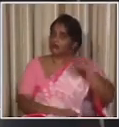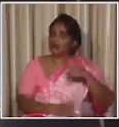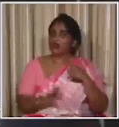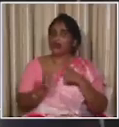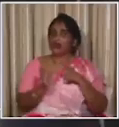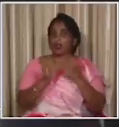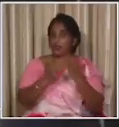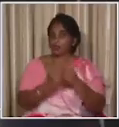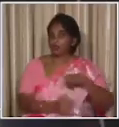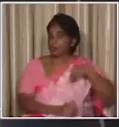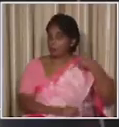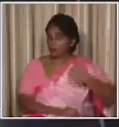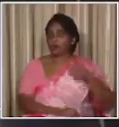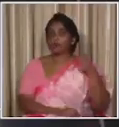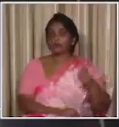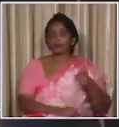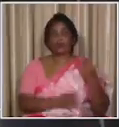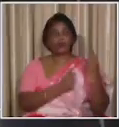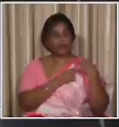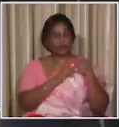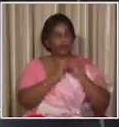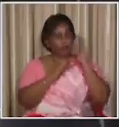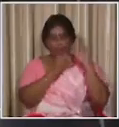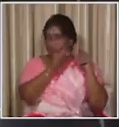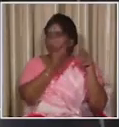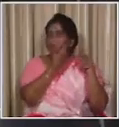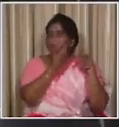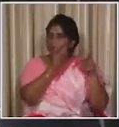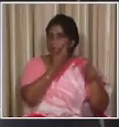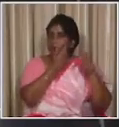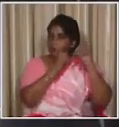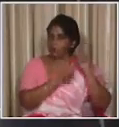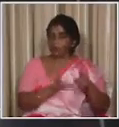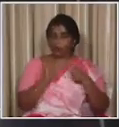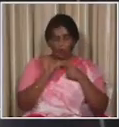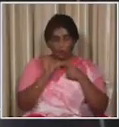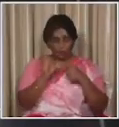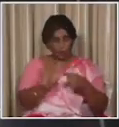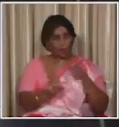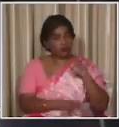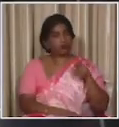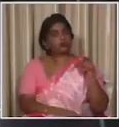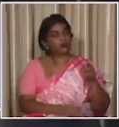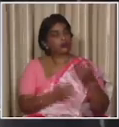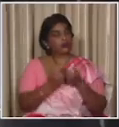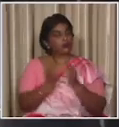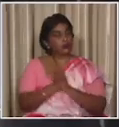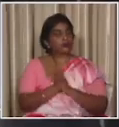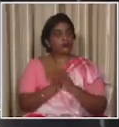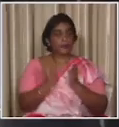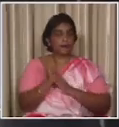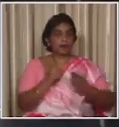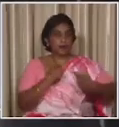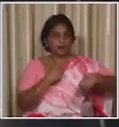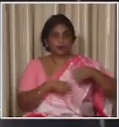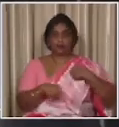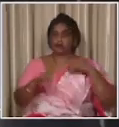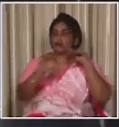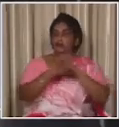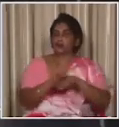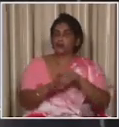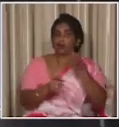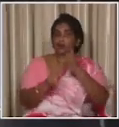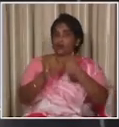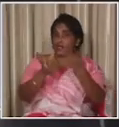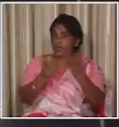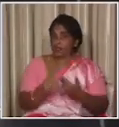ඔඩිට විකනාධිපතිවරයා ඒ යුතුකම ඉටු කරලා තියෙනවා. ඒවට උත්තර දීලා තමන්ගේ සමාජිකයන් ඉස්සරහට ගිහිල්ලා මේ